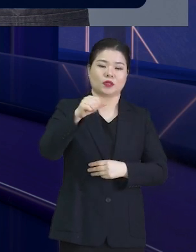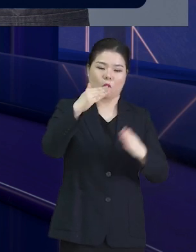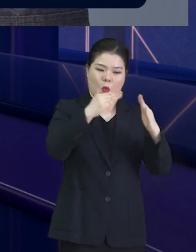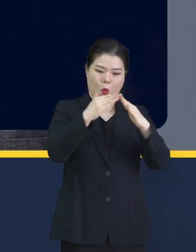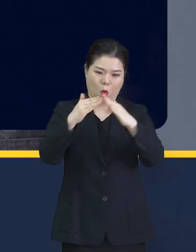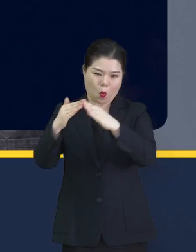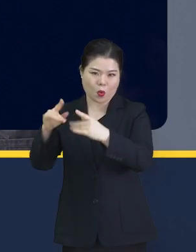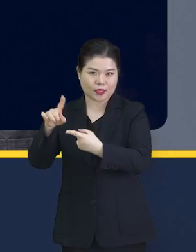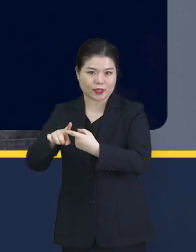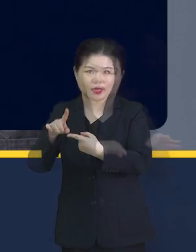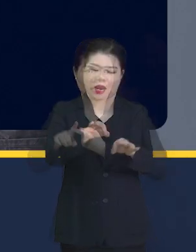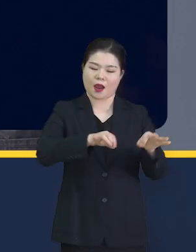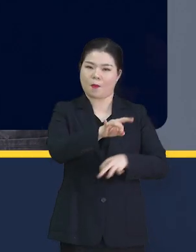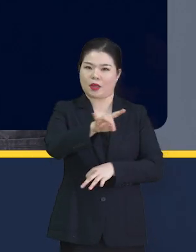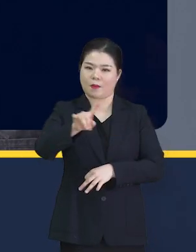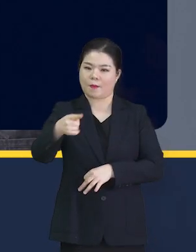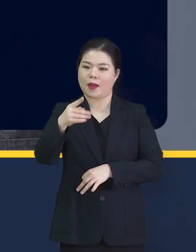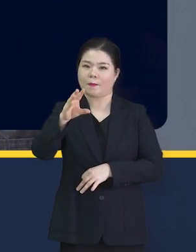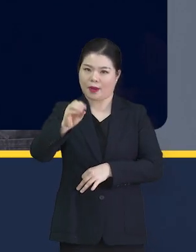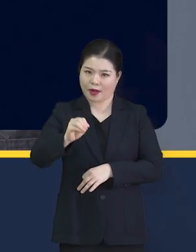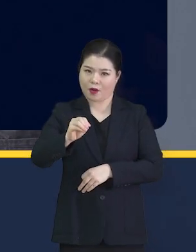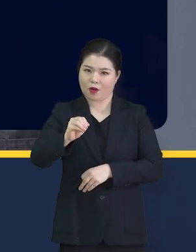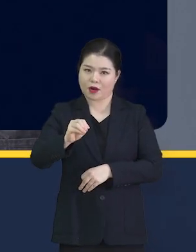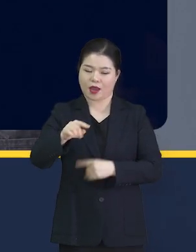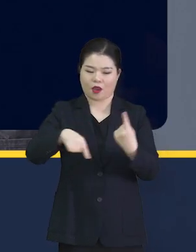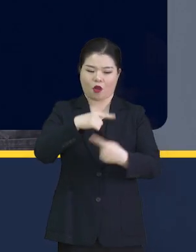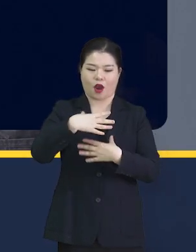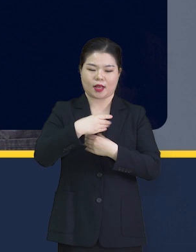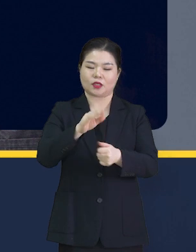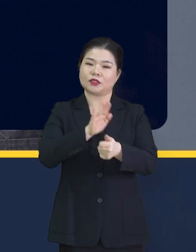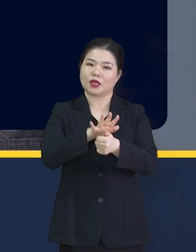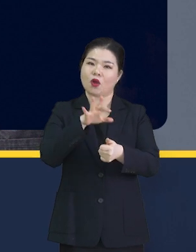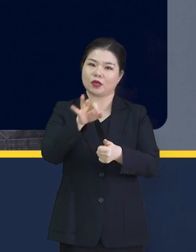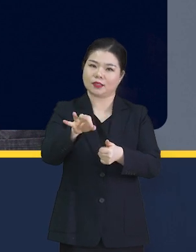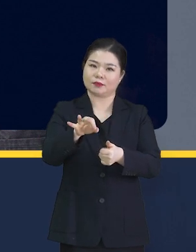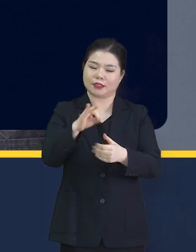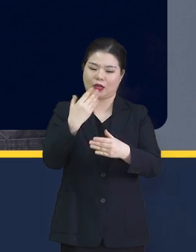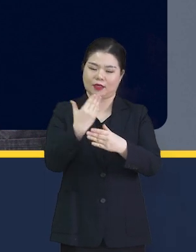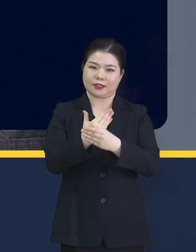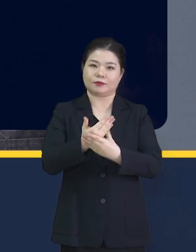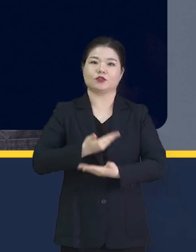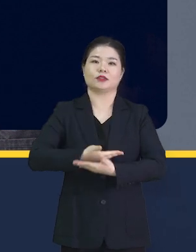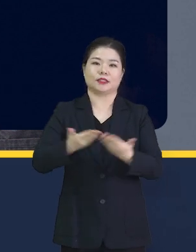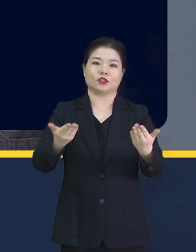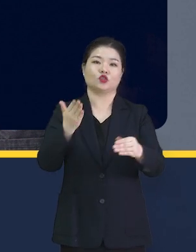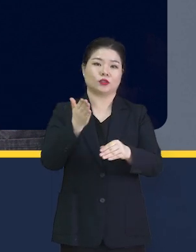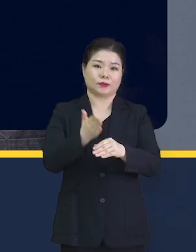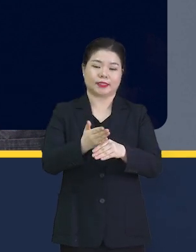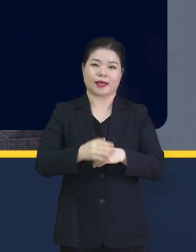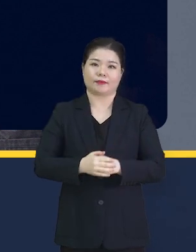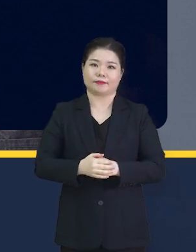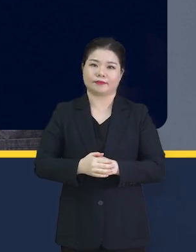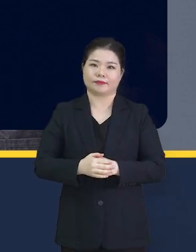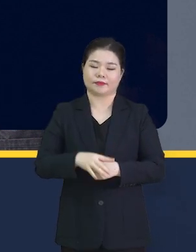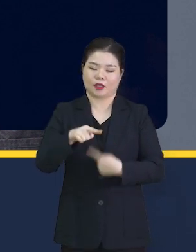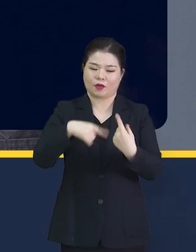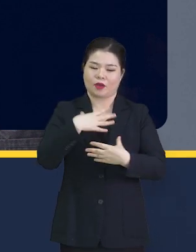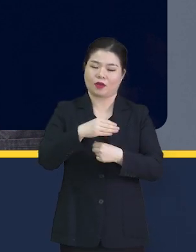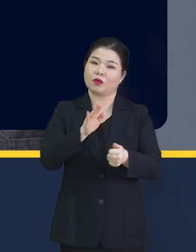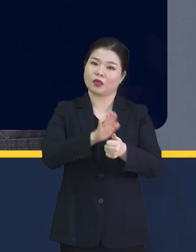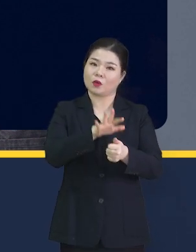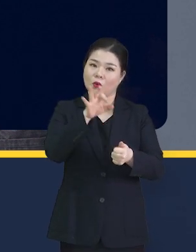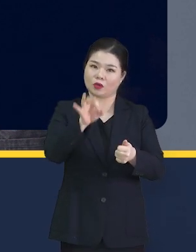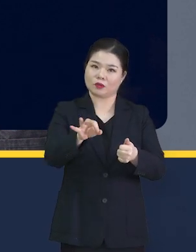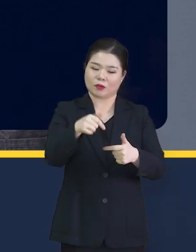개를 대상으로 사업장당 100만 원의 경영안전지원금을 현금 지급하고 있습니다.